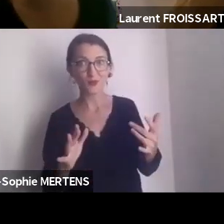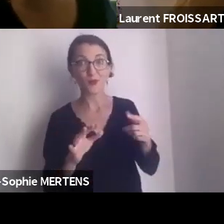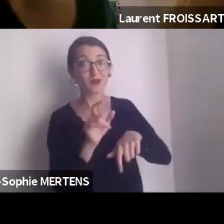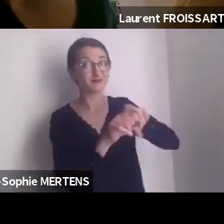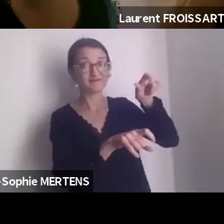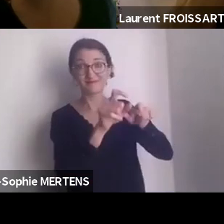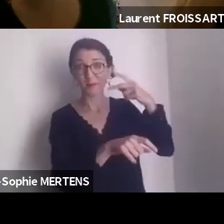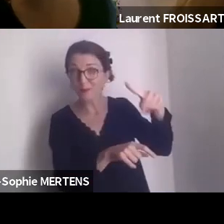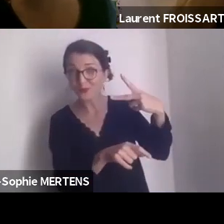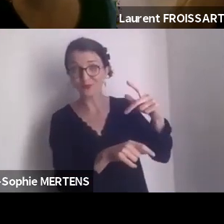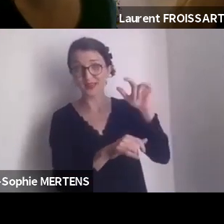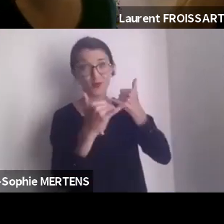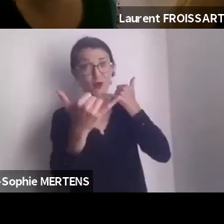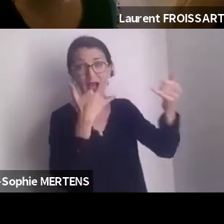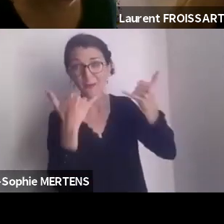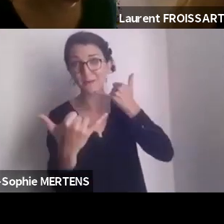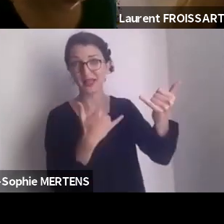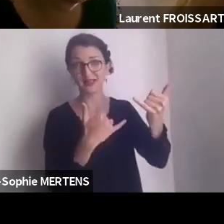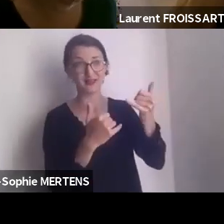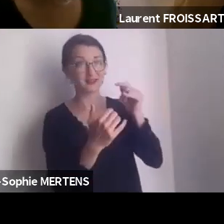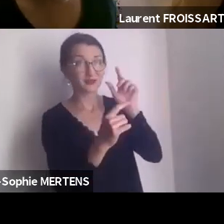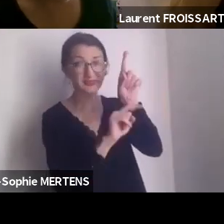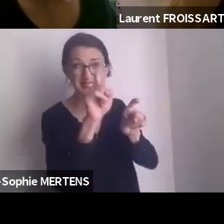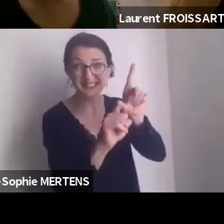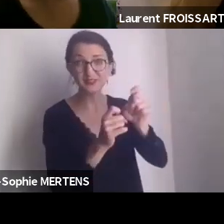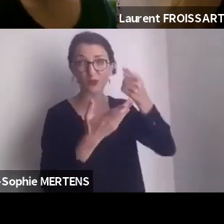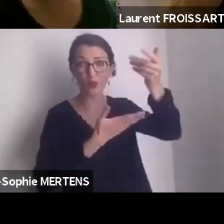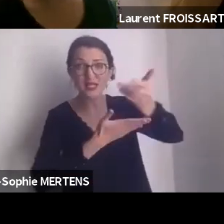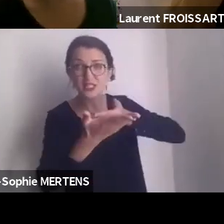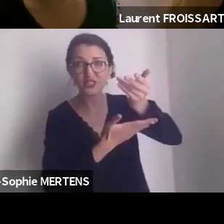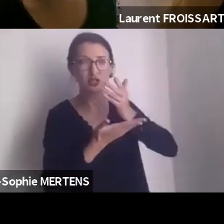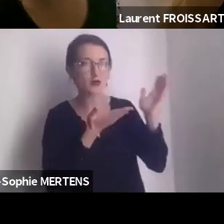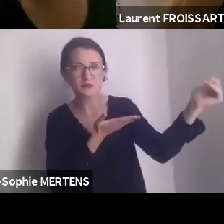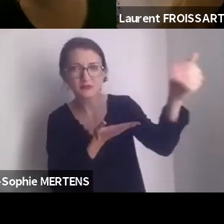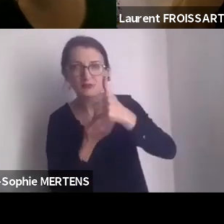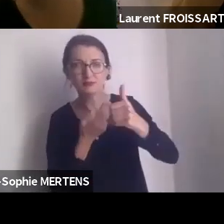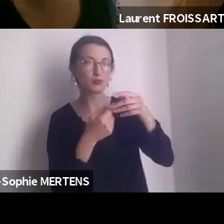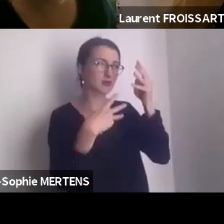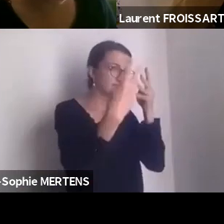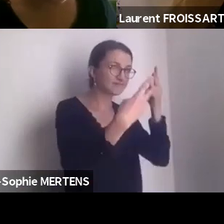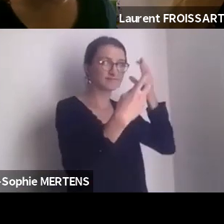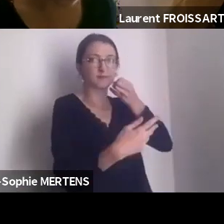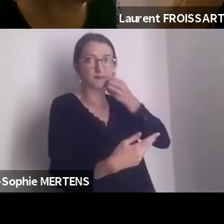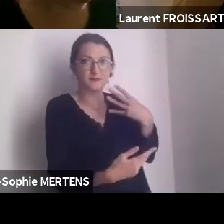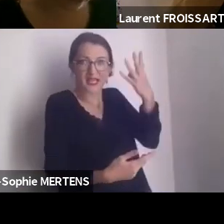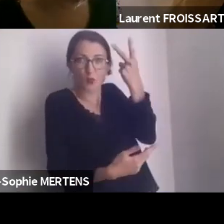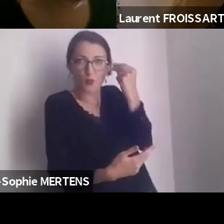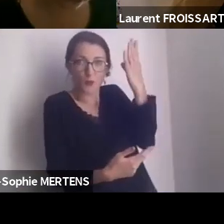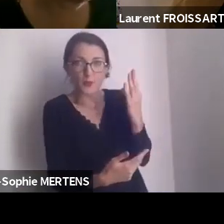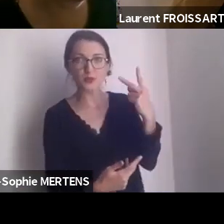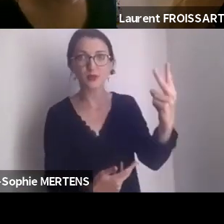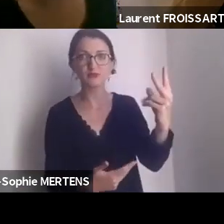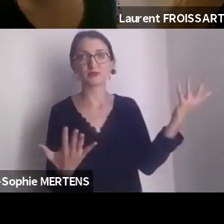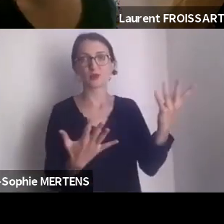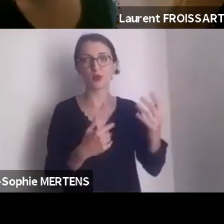passer du temps avec eux pour comprendre de quoi ils ont besoin. Et enfin, le dernier conseil que tu donnes, c'est de s'appuyer sur les